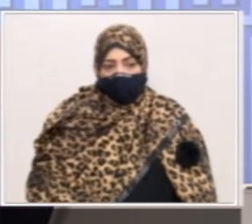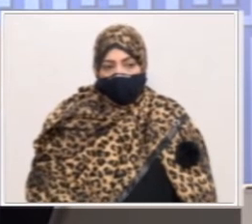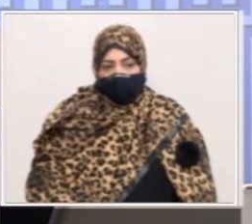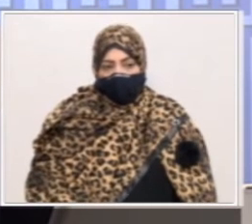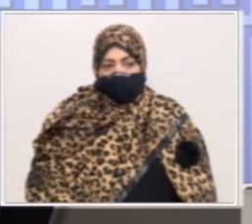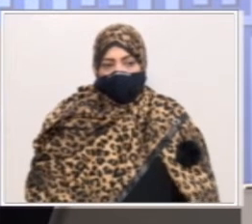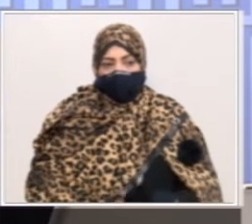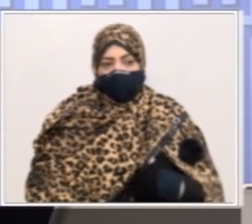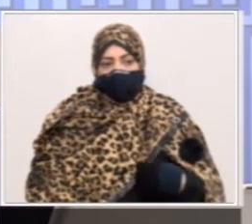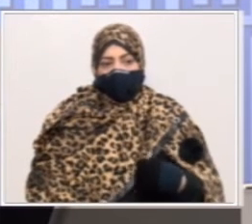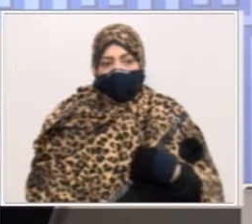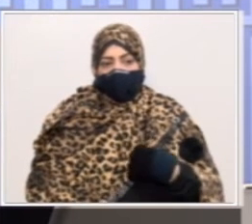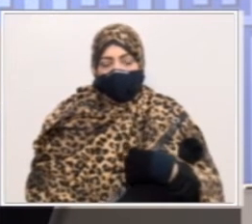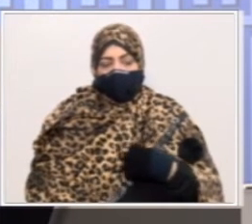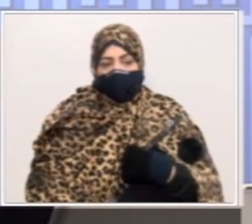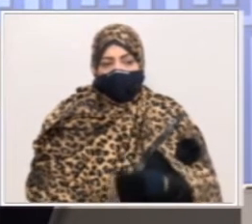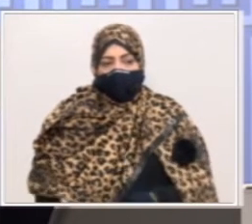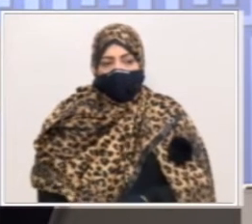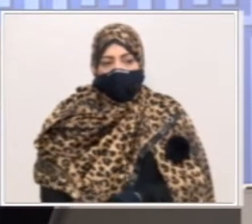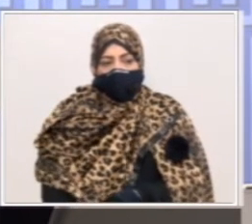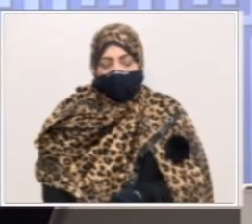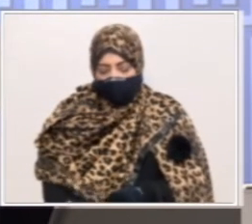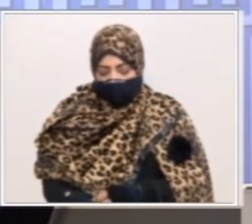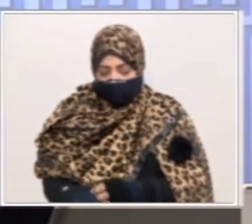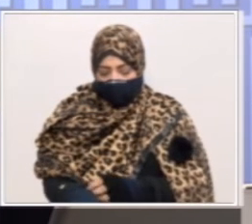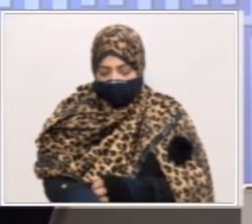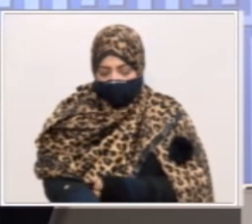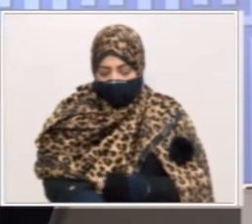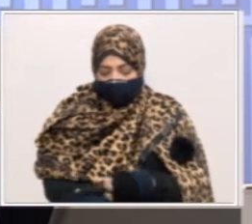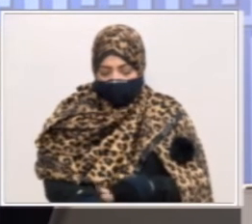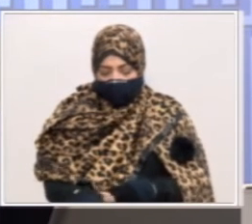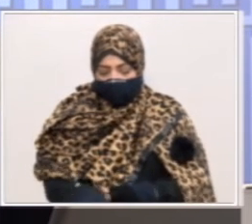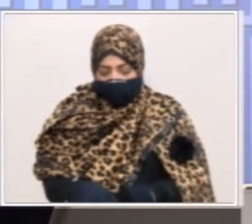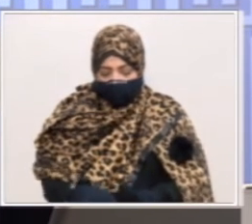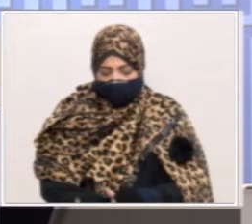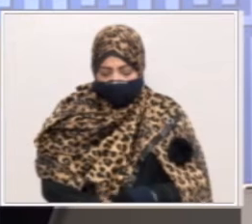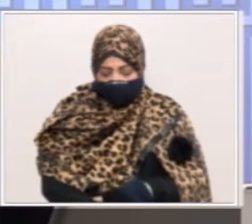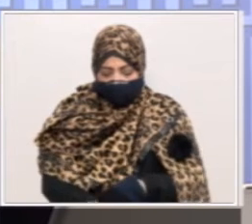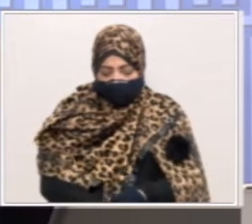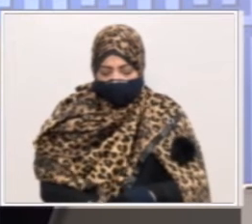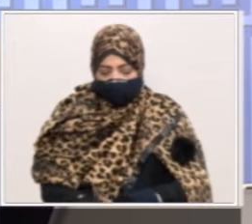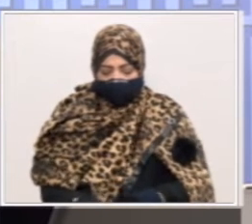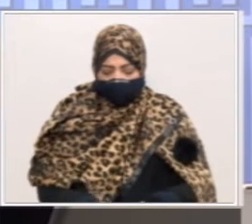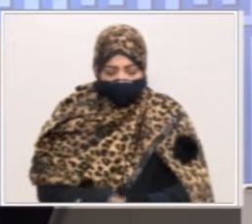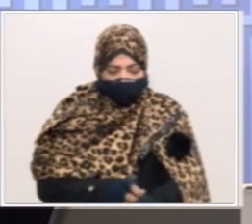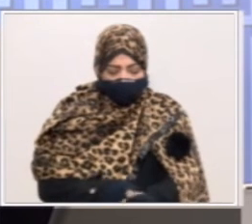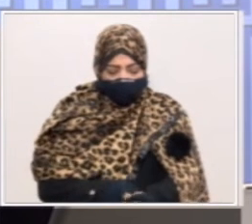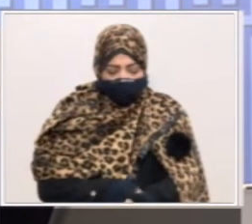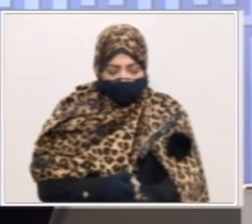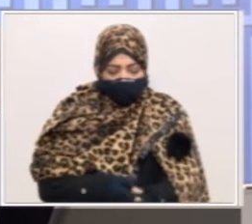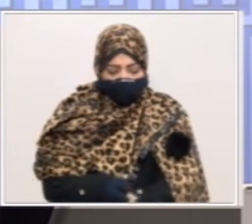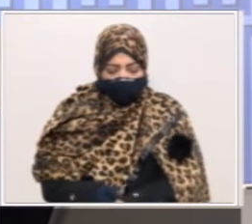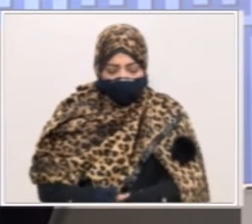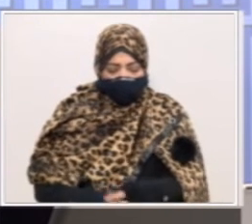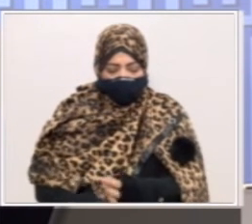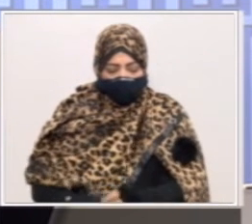أو الفروبي أو غيره ما خرجش إلى المعدة إلى الفم بحيث أنه يستطيع أن يمسكه الإنسان في فمه